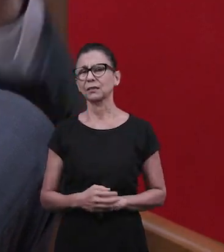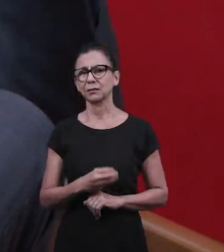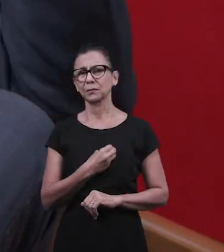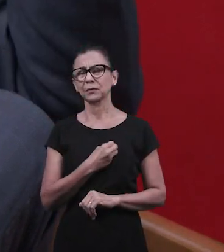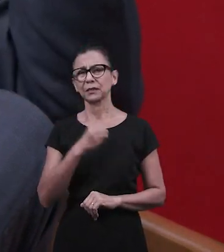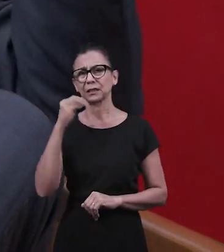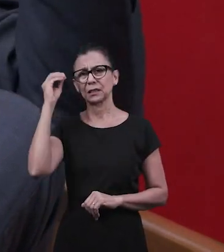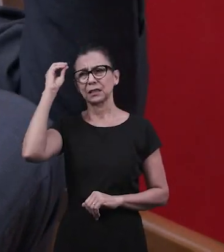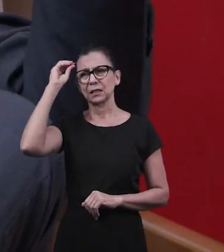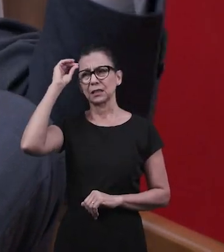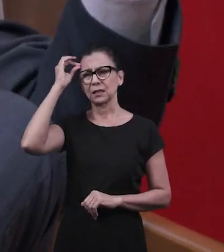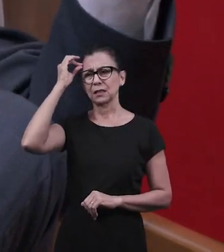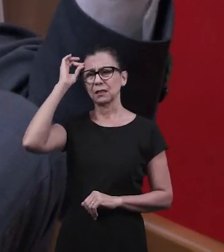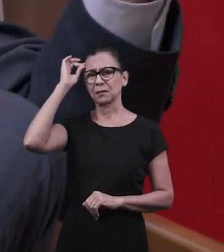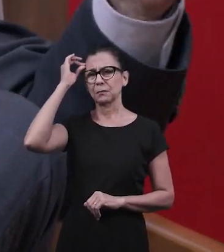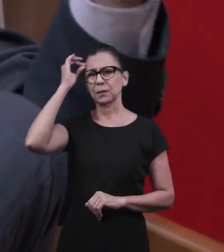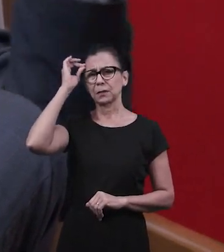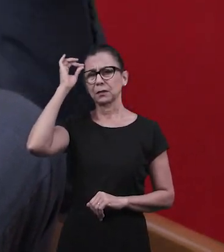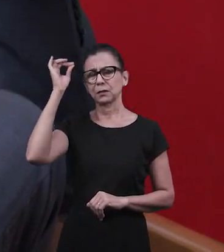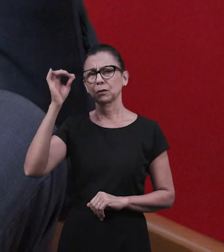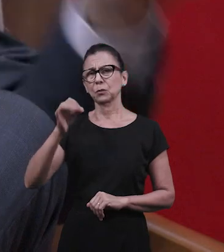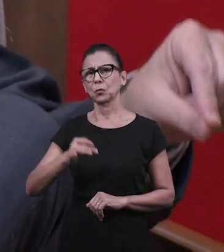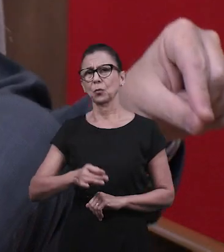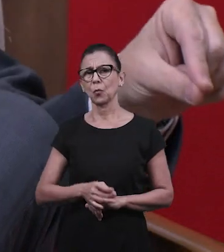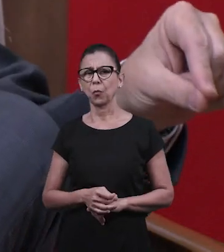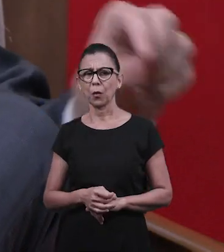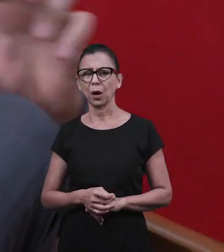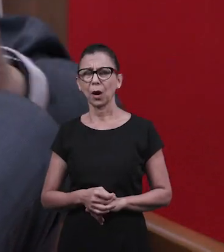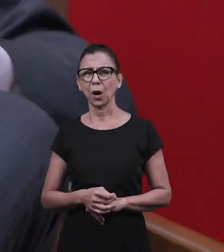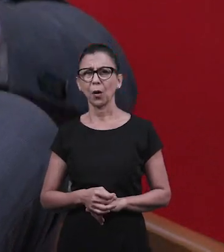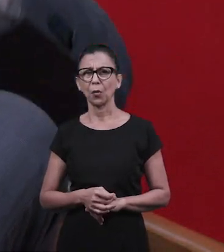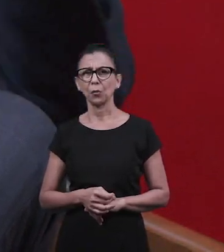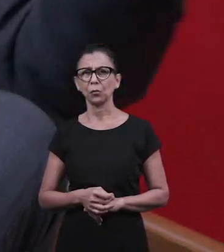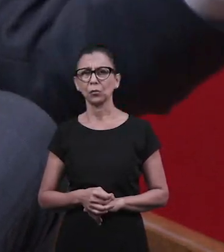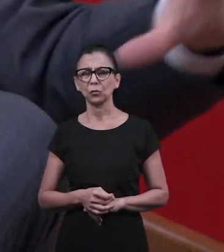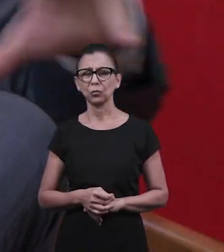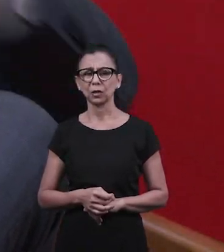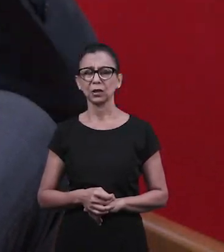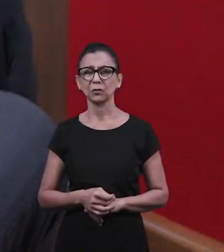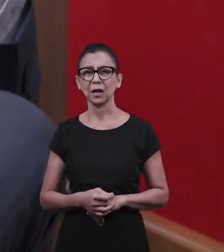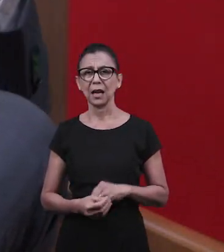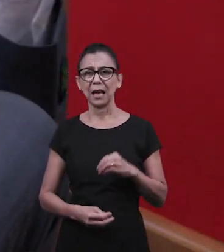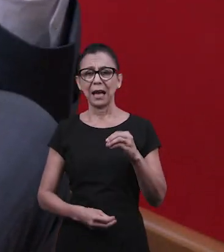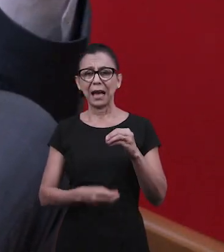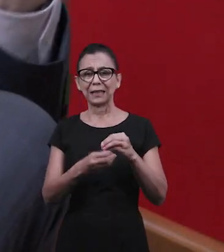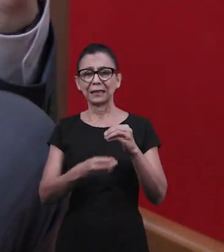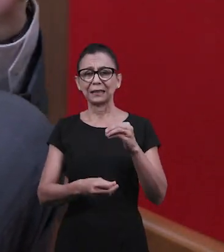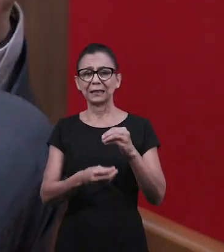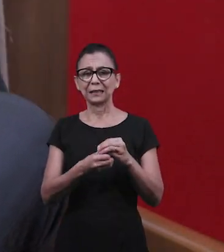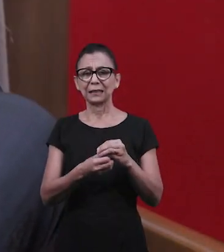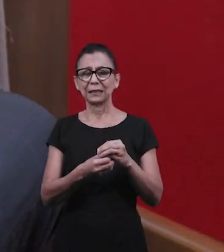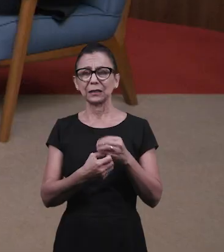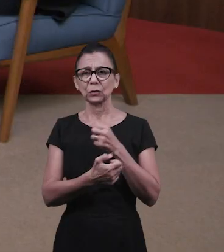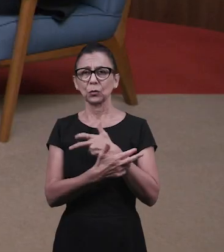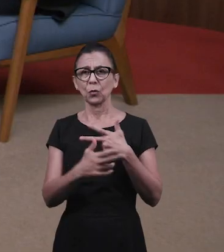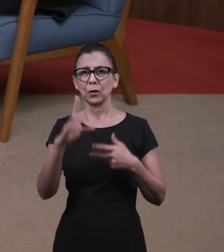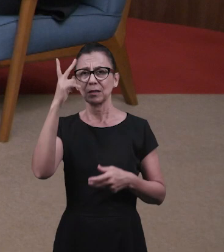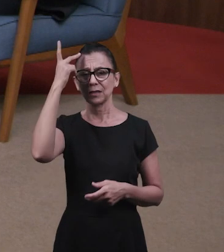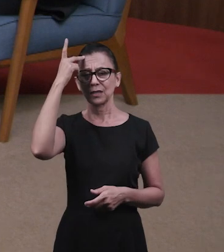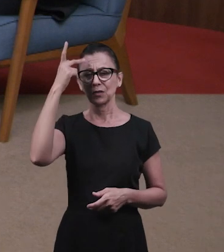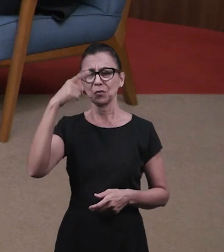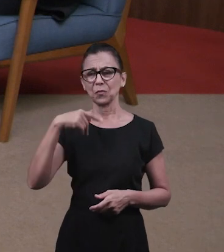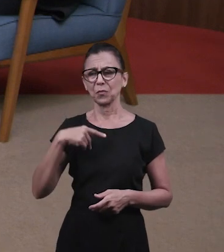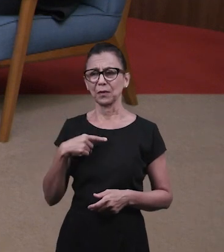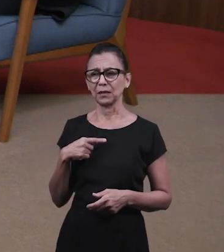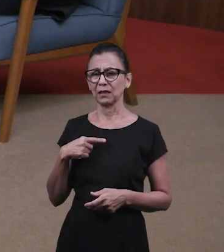dans lequel le ferment a été introduit et a levé et a gonflé une personne qui peut-être a eu même la communion avec